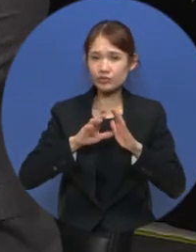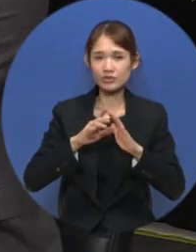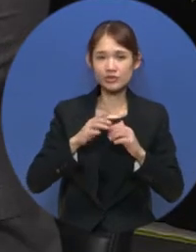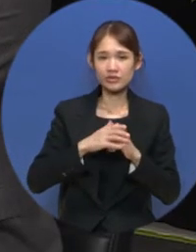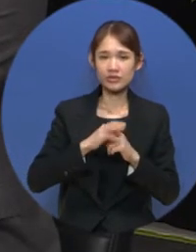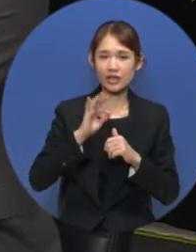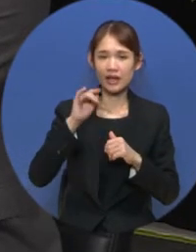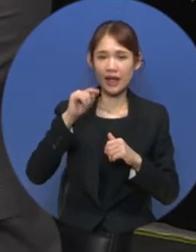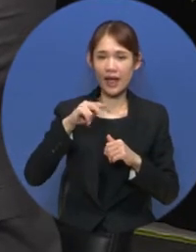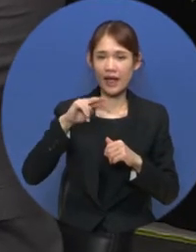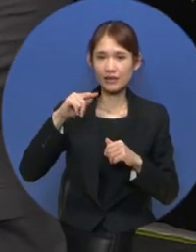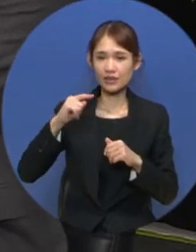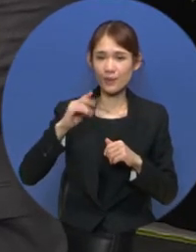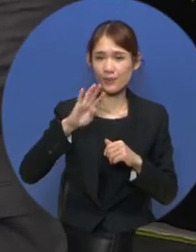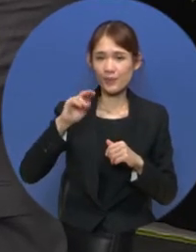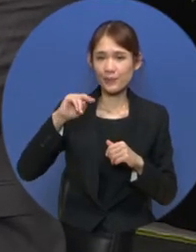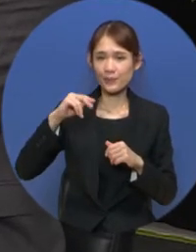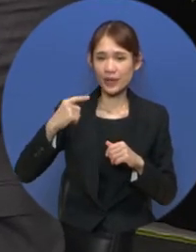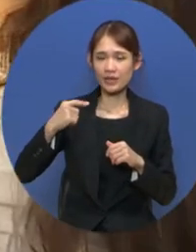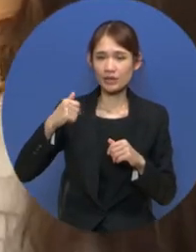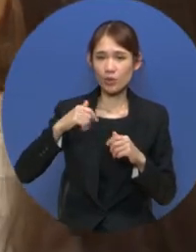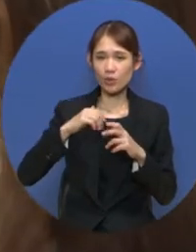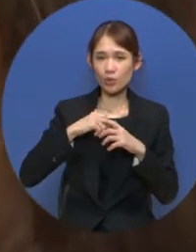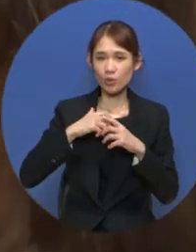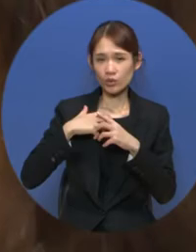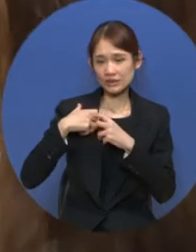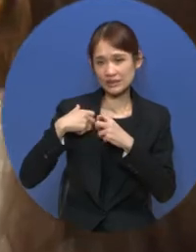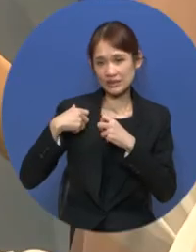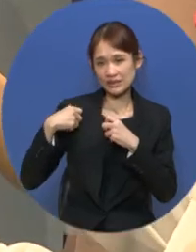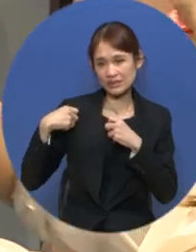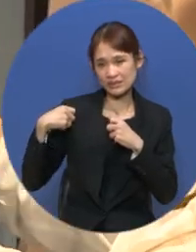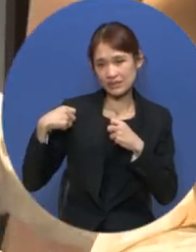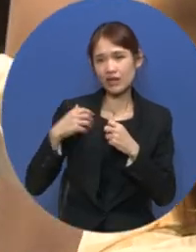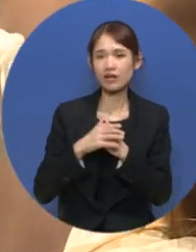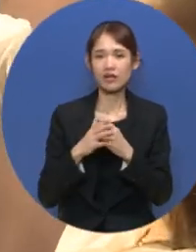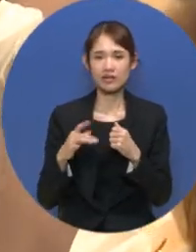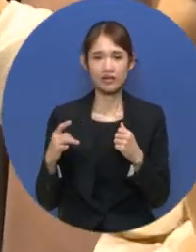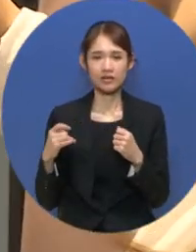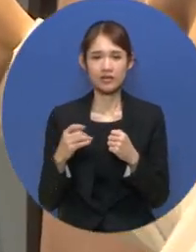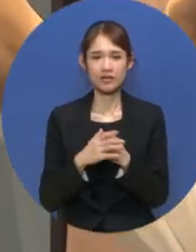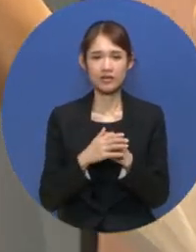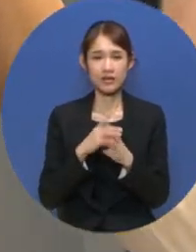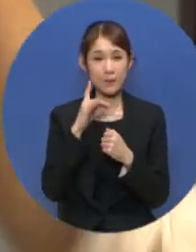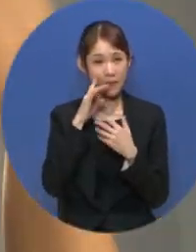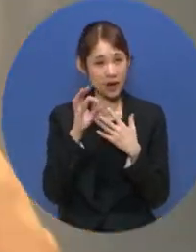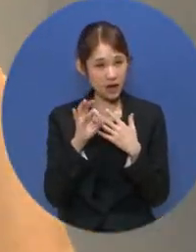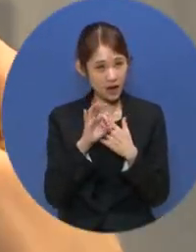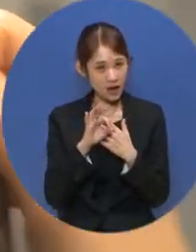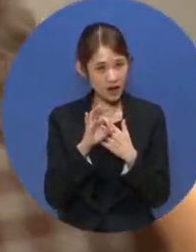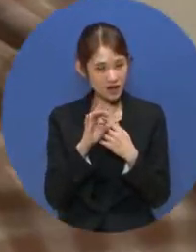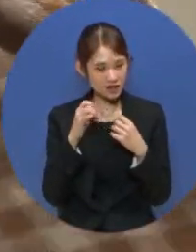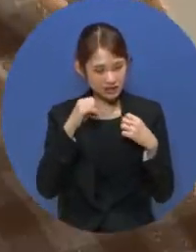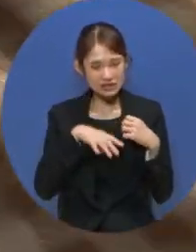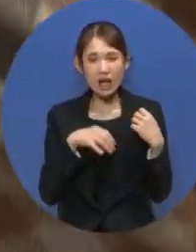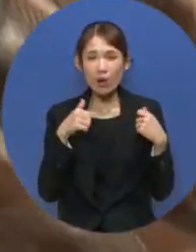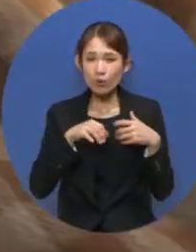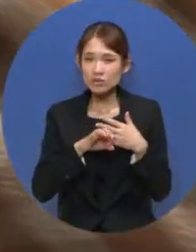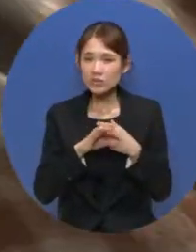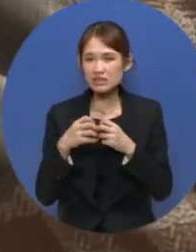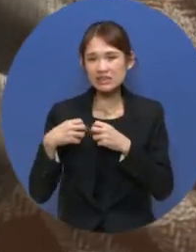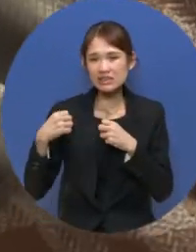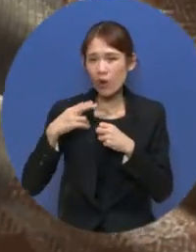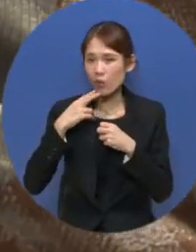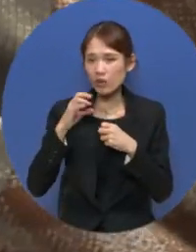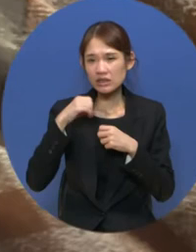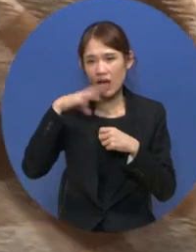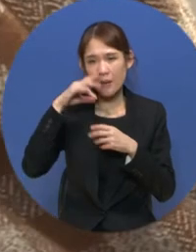팔을 움직였을 때 액션 밴드라고 해서 네. 옷이 늘어나요. 아. 그러니까 만약에 그냥 기성복 같았으면은 이제 늘어나지 않고